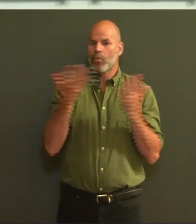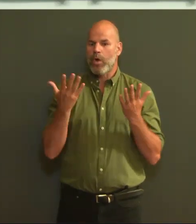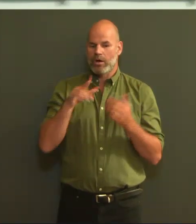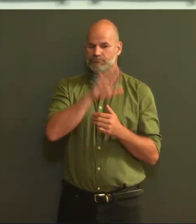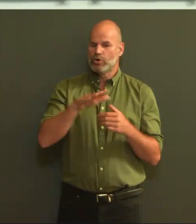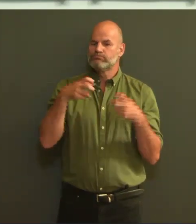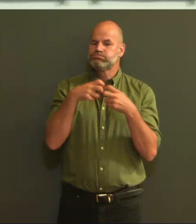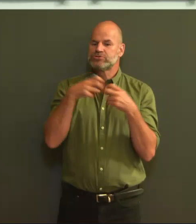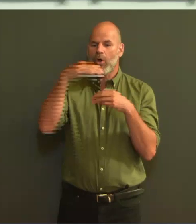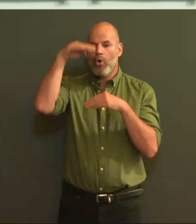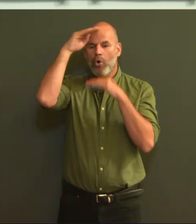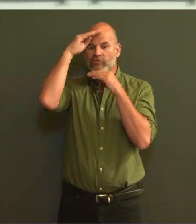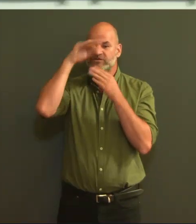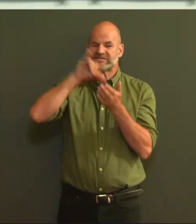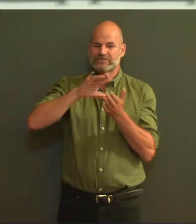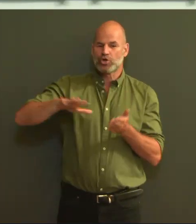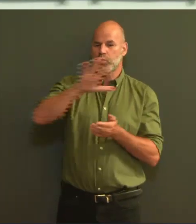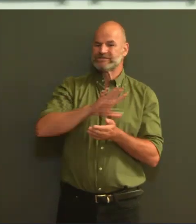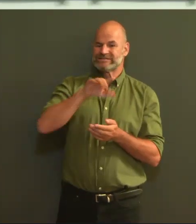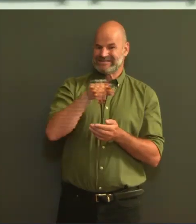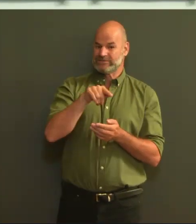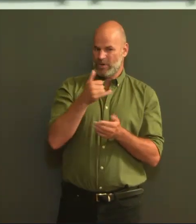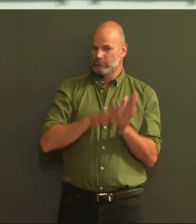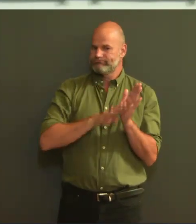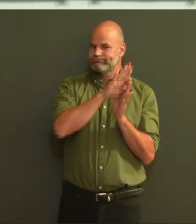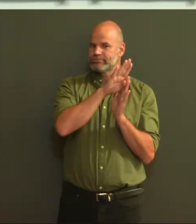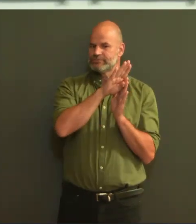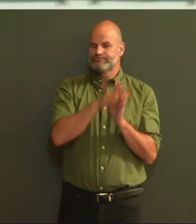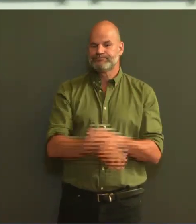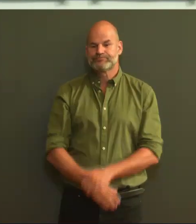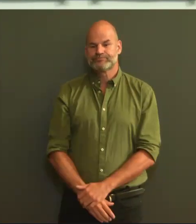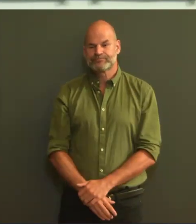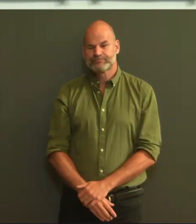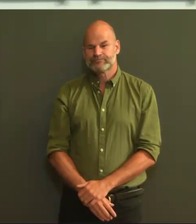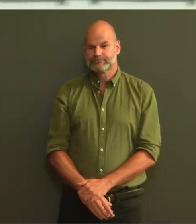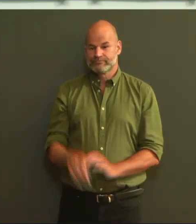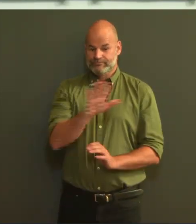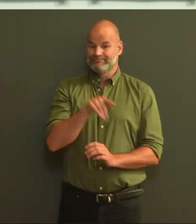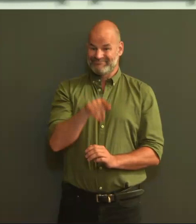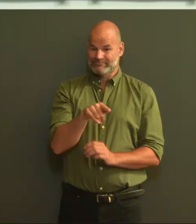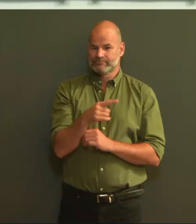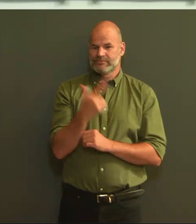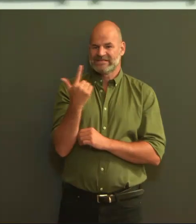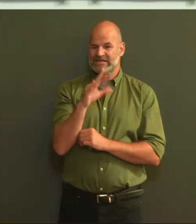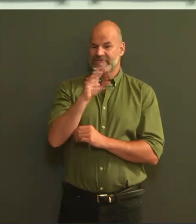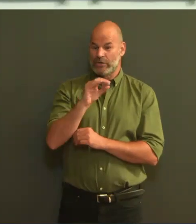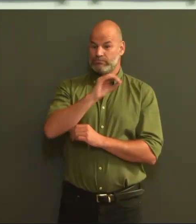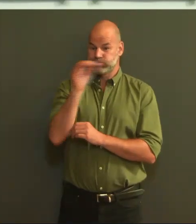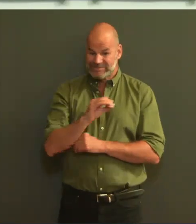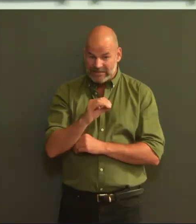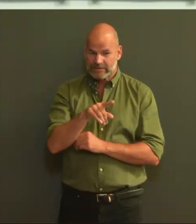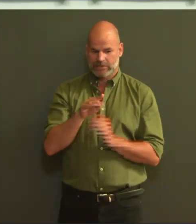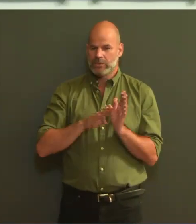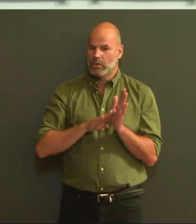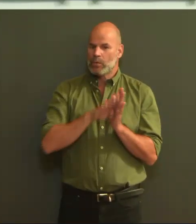het weekgemiddelde toegenomen met 57%. Dat is iets lager dan de week daarvoor, maar het blijft toch nog